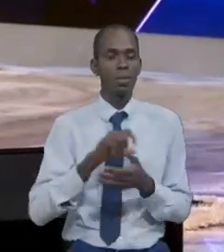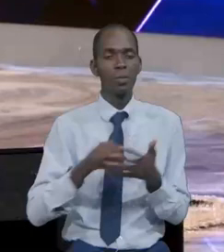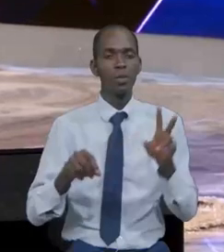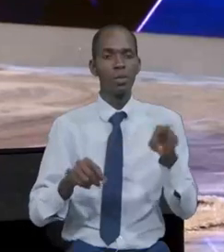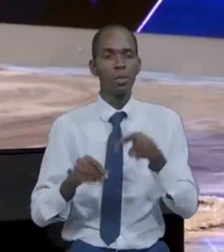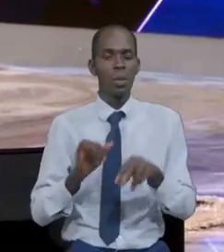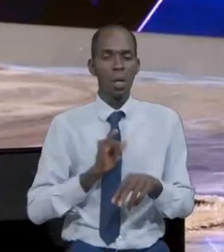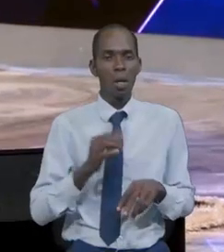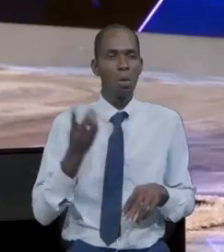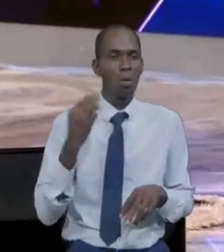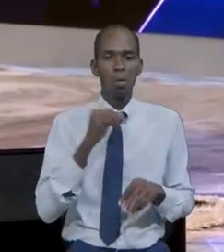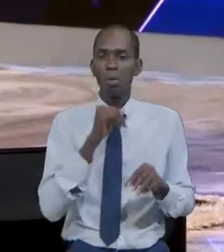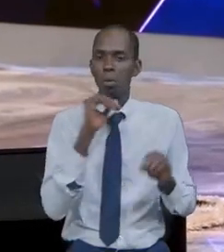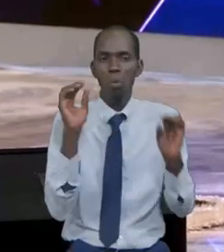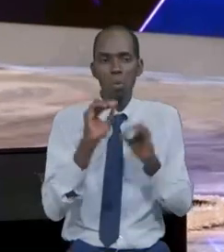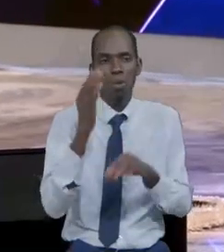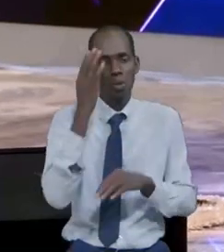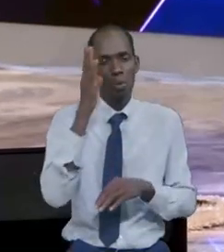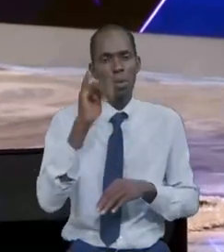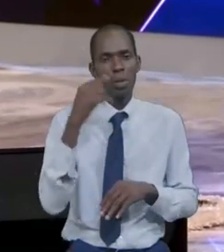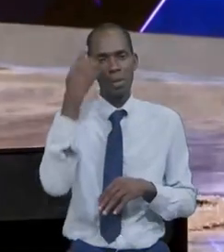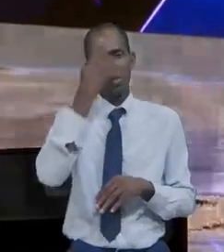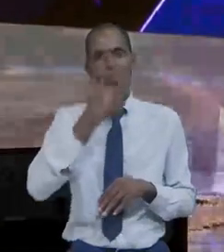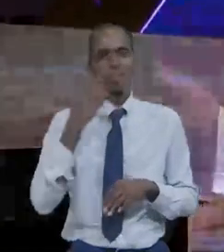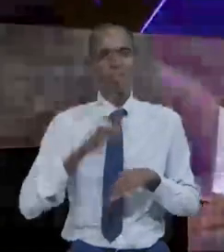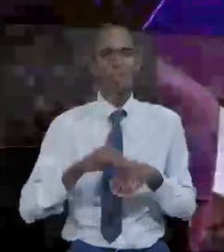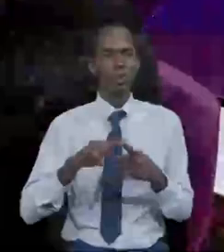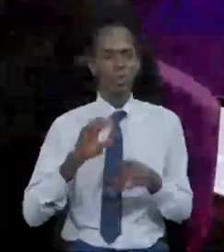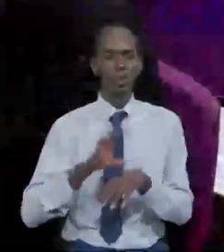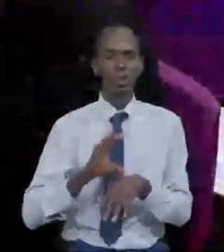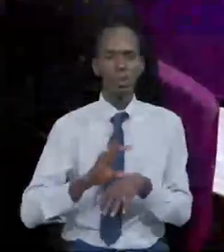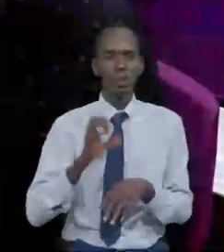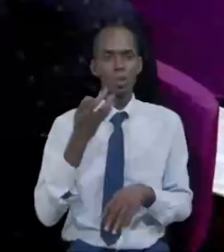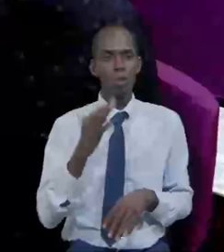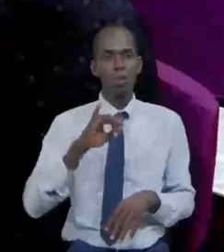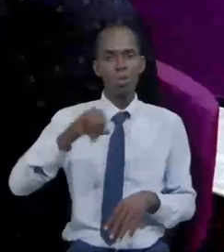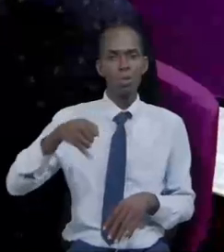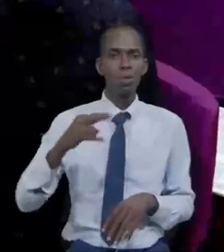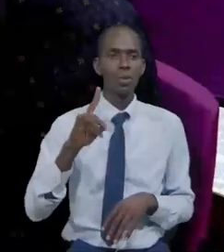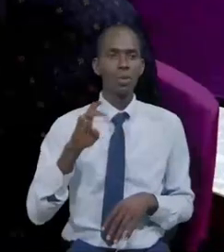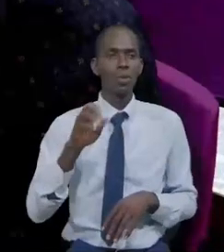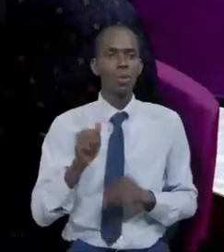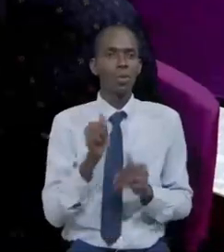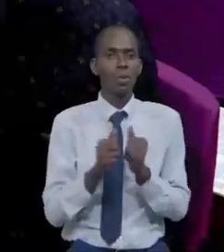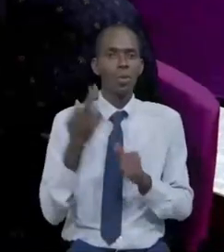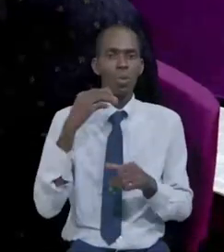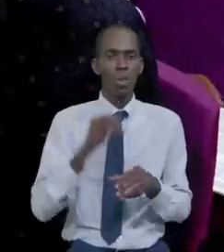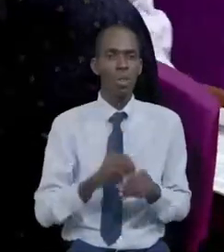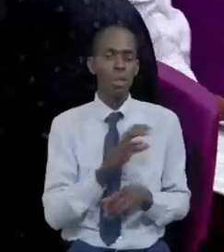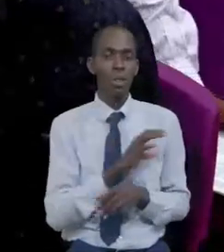Or j'étais inconnu de visage aux églises de Judée qui sont en Christ.